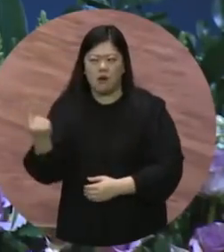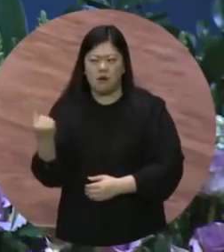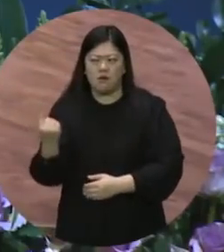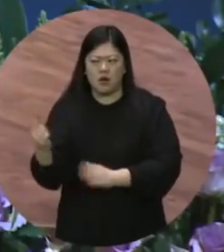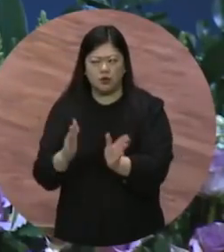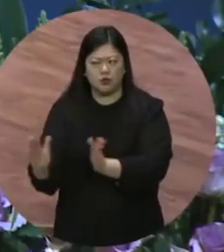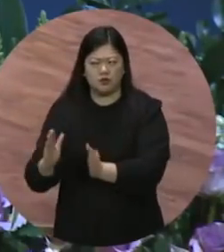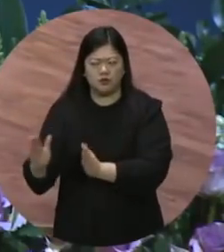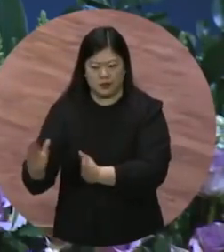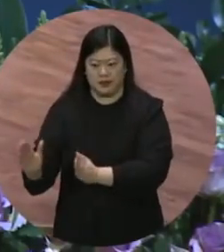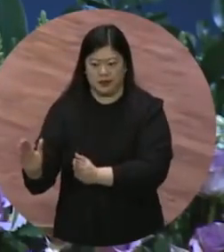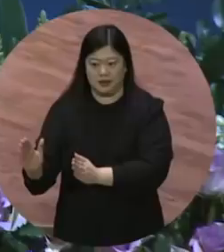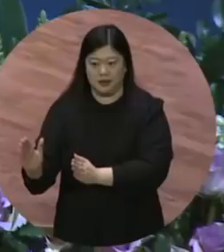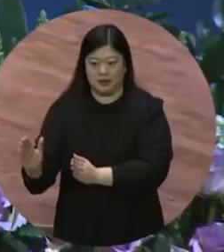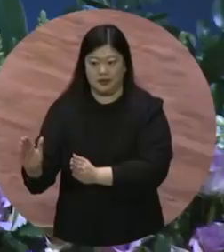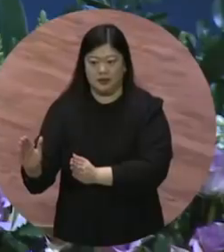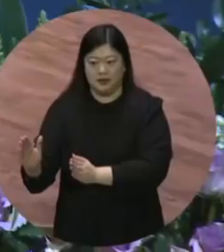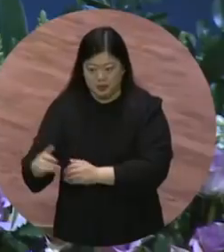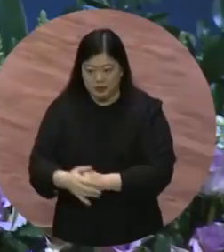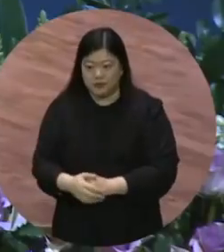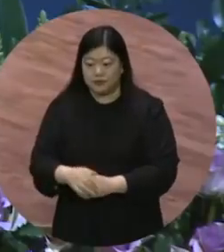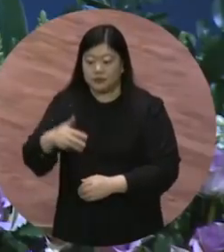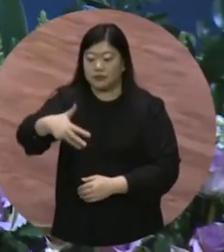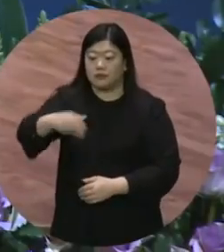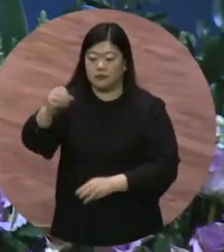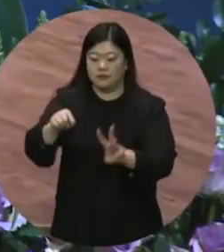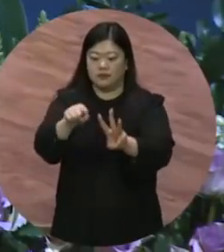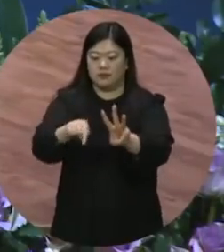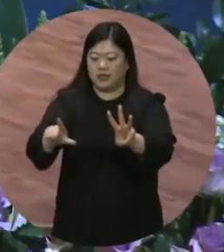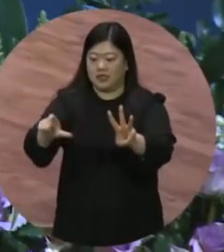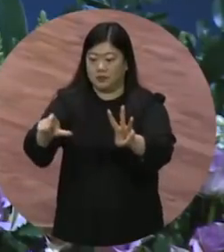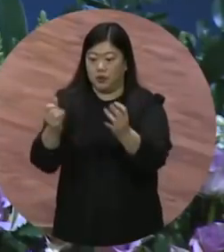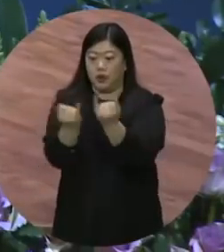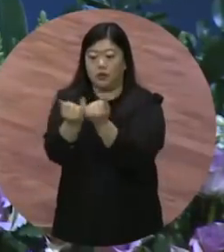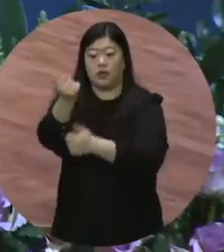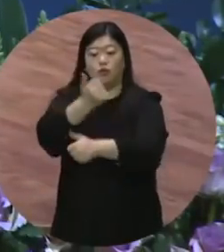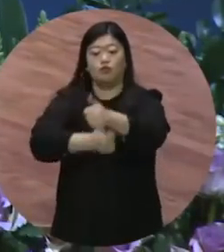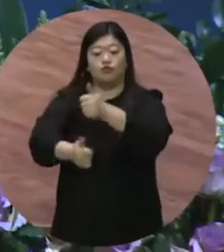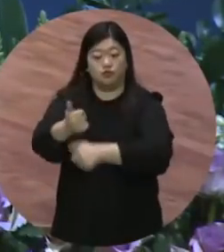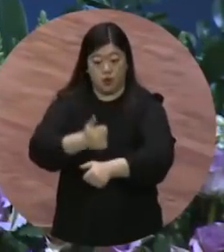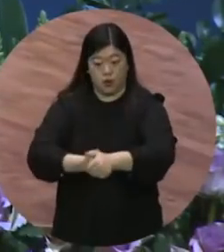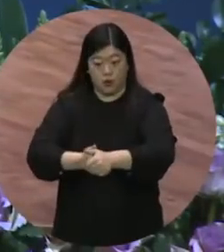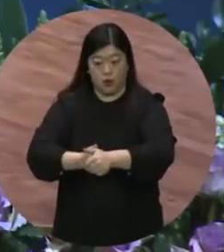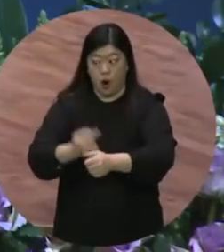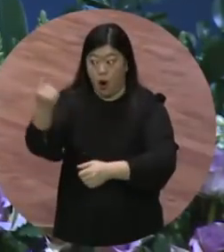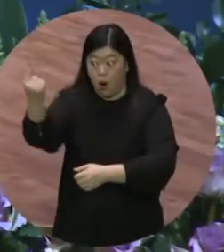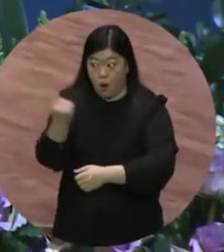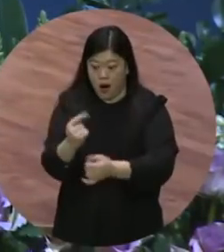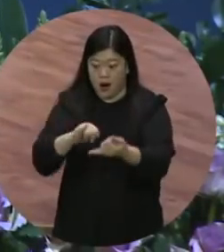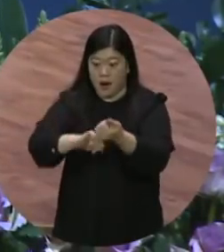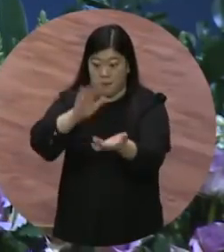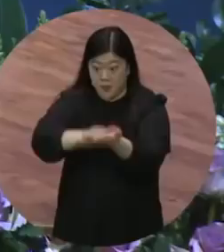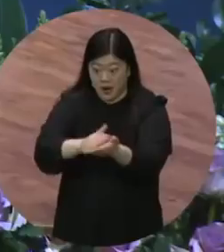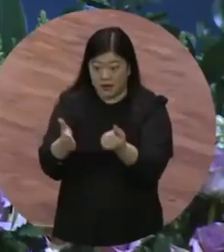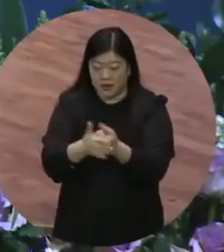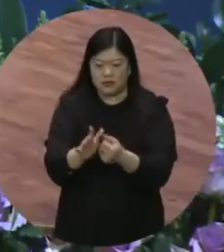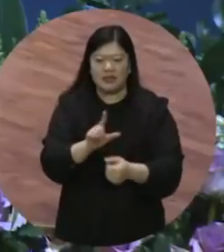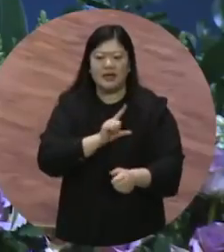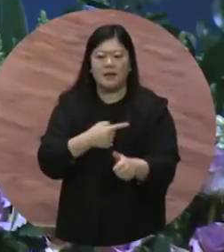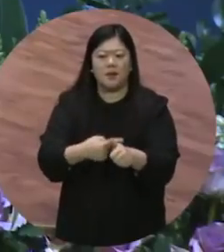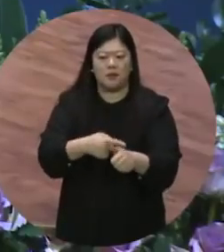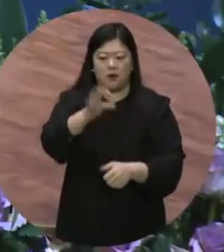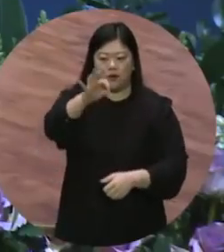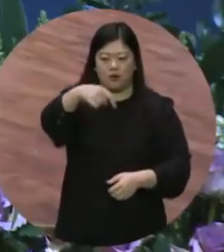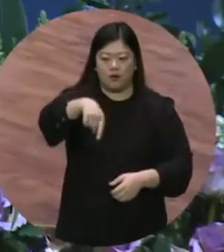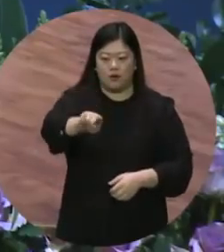후손 그리스도가 올 것을 처음으로 예언했기 때문에 이것을 원시복음, 원복음이라고 말합니다.